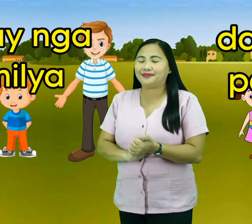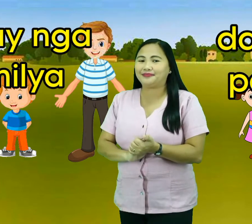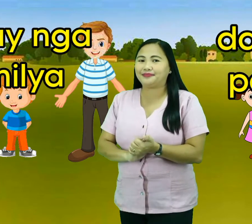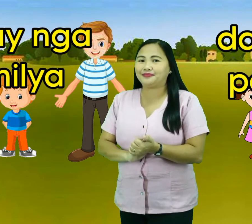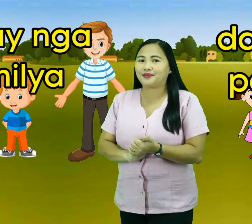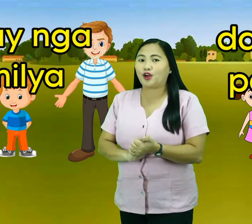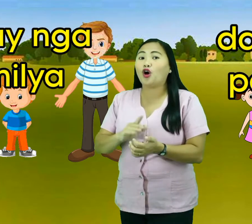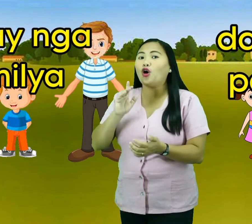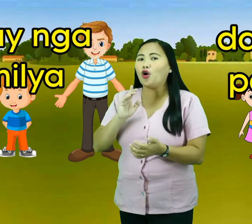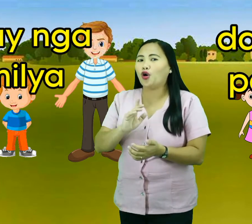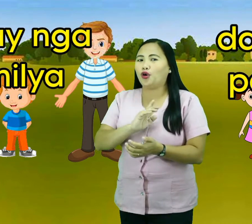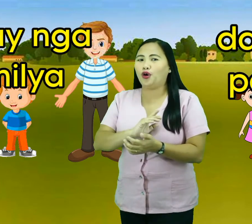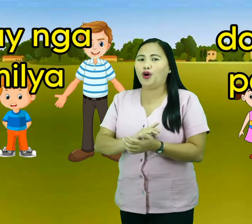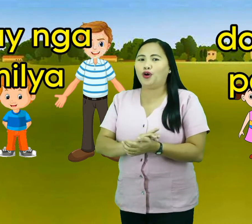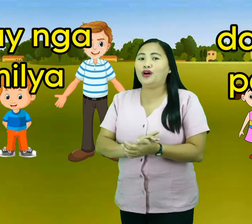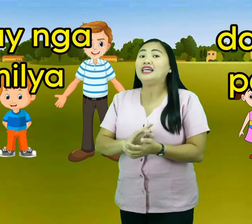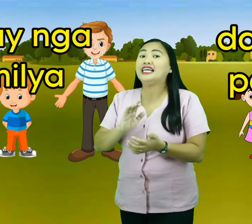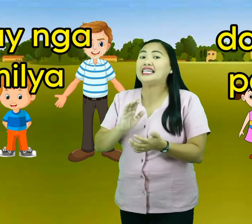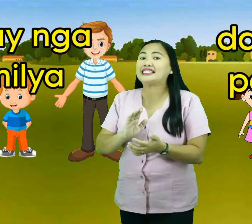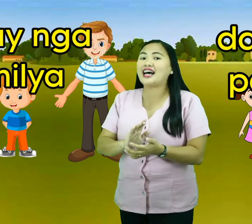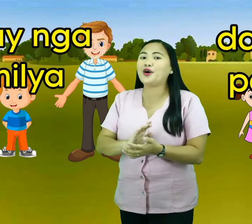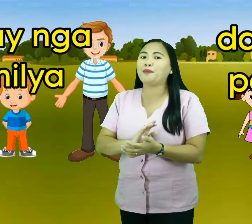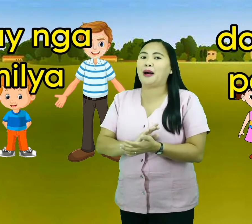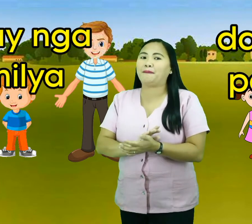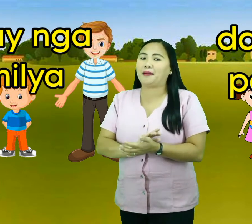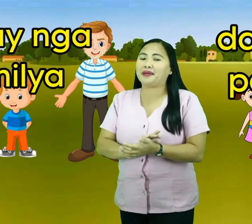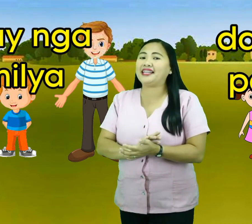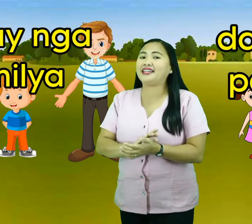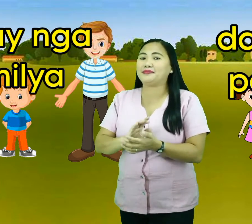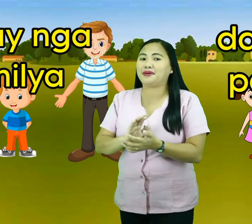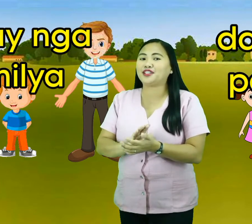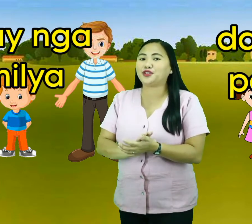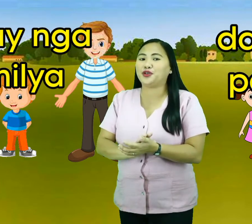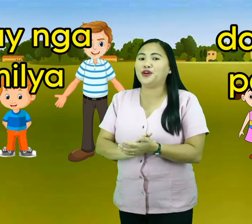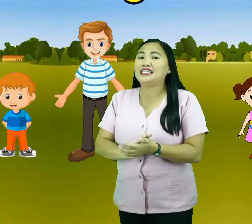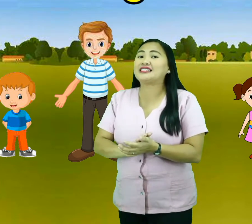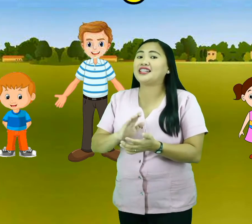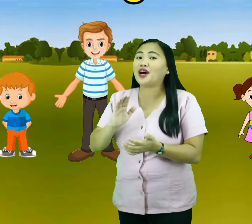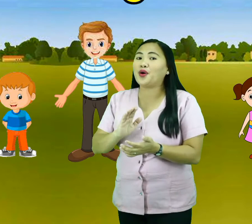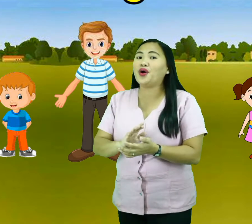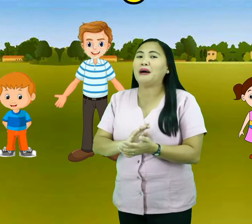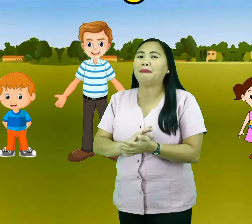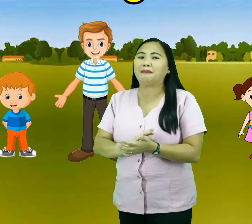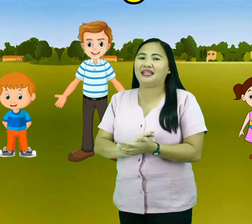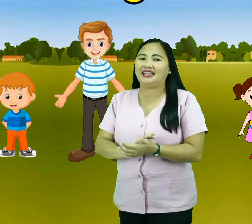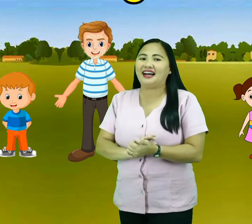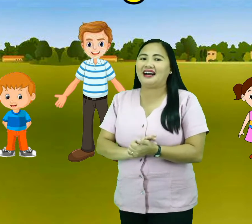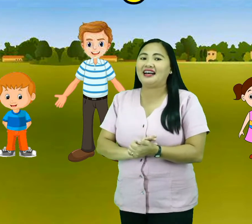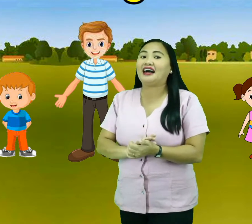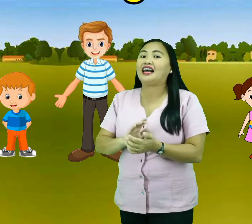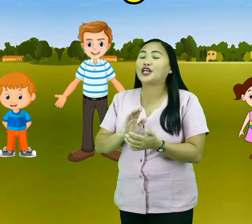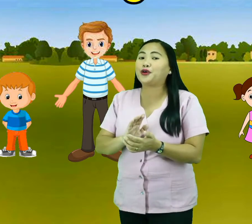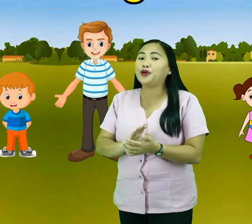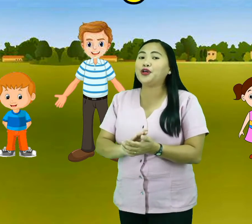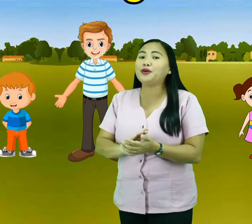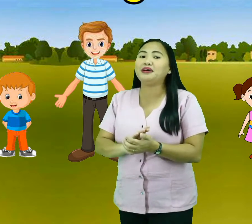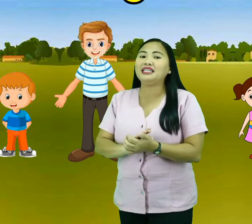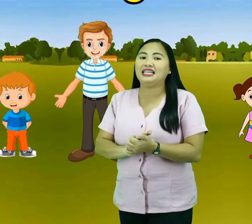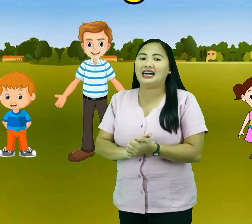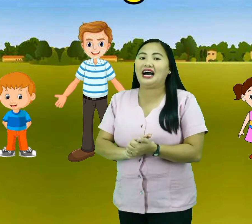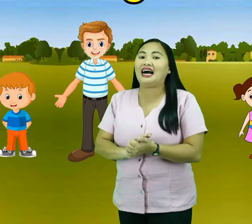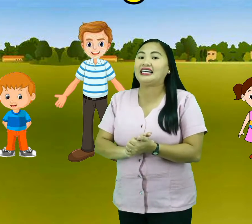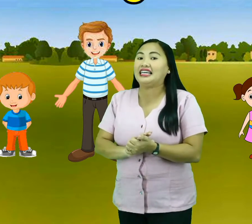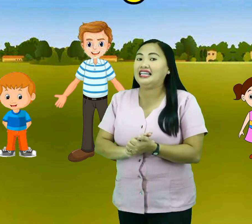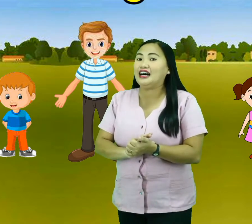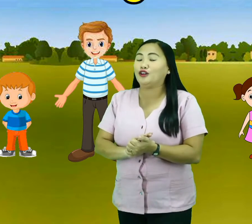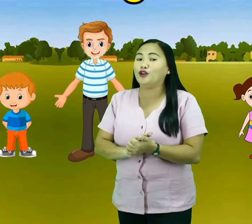pamilya? Oo, nahisakop ang pamilya ni Berto sa dako nga pamilya kay Kuyog